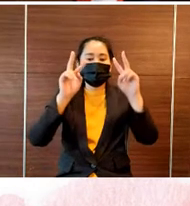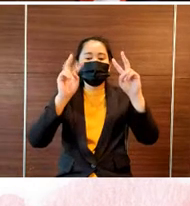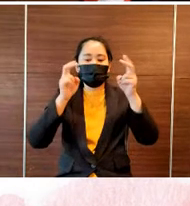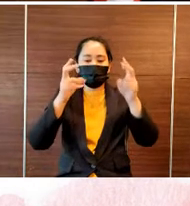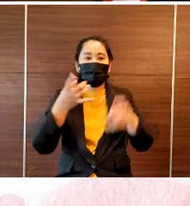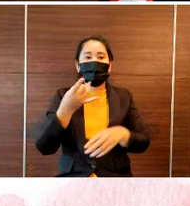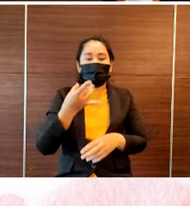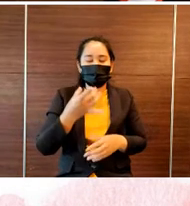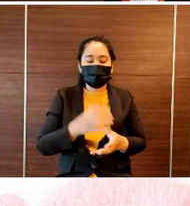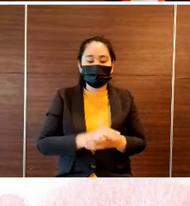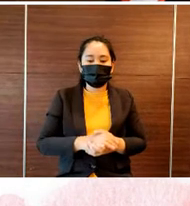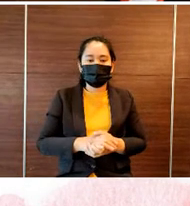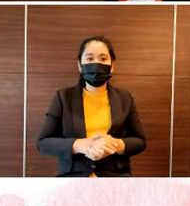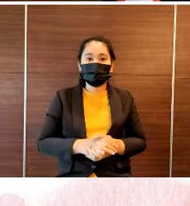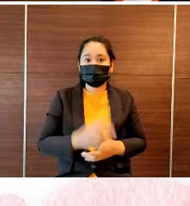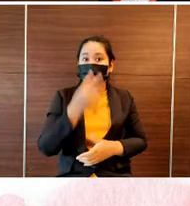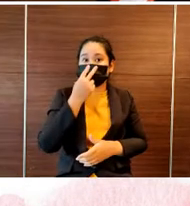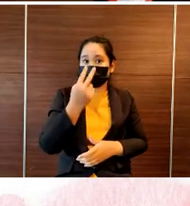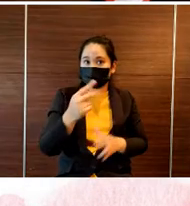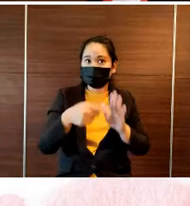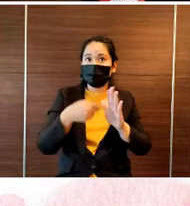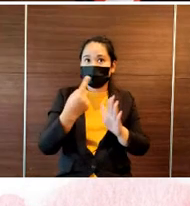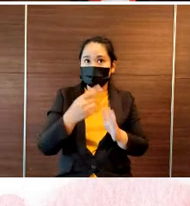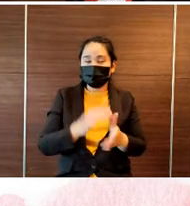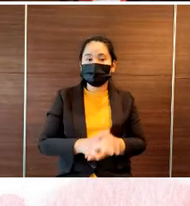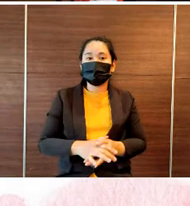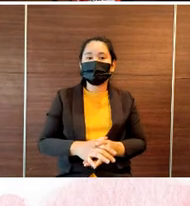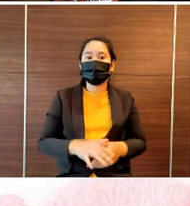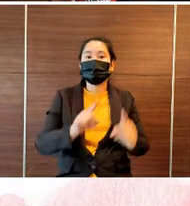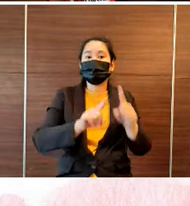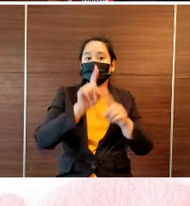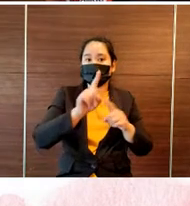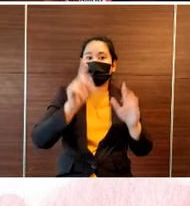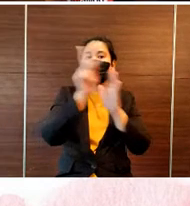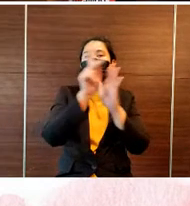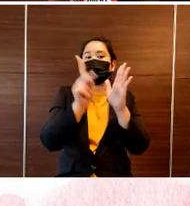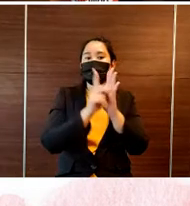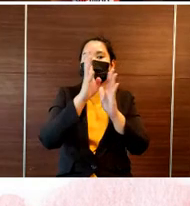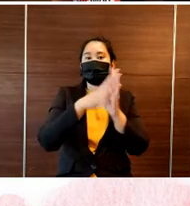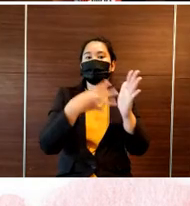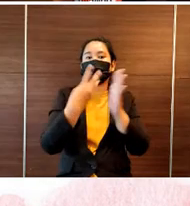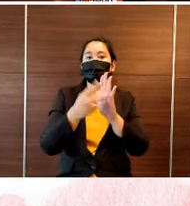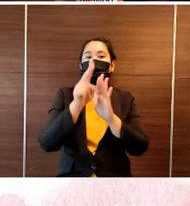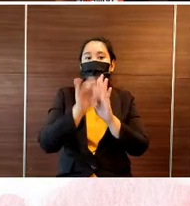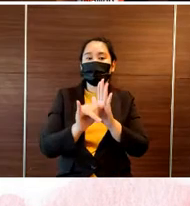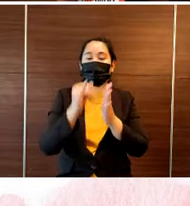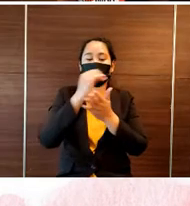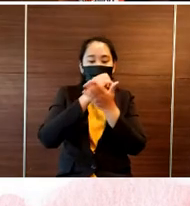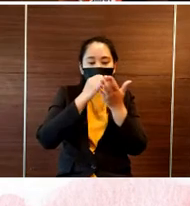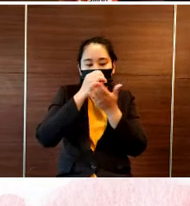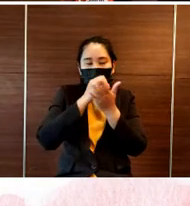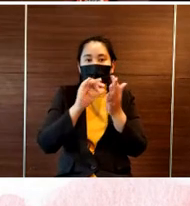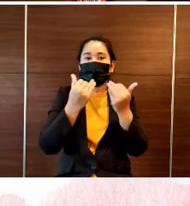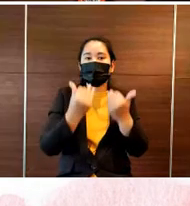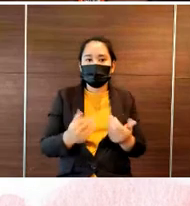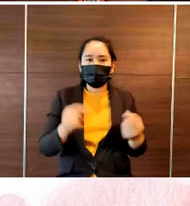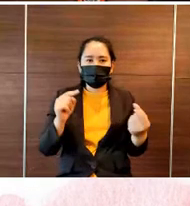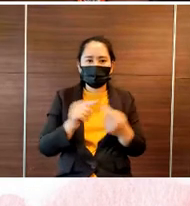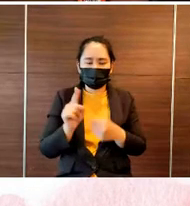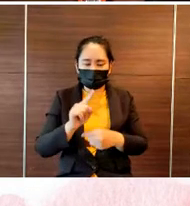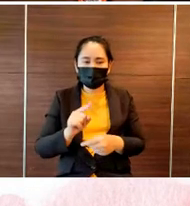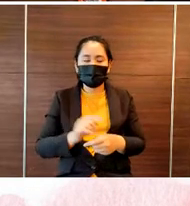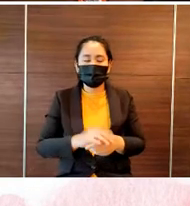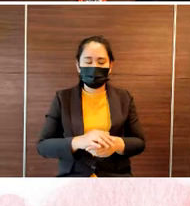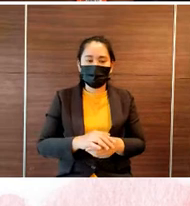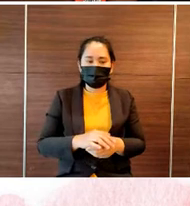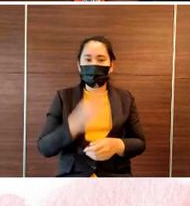มด้วยนะคะจ๋าอยากชวนดูอันแรกก่อนเป็นเรื่องของแบบแผนในเรื่องของกฎหมายนโยบายยาเสพติดนะคะคิดว่าเราอยู่กับสงครามปราบปรามยาเสพติดมาตลอด